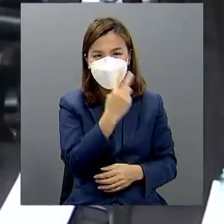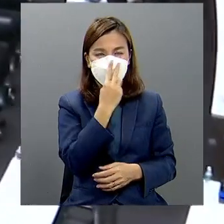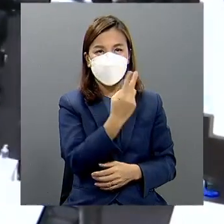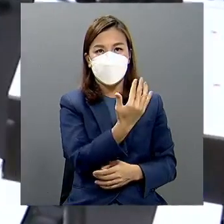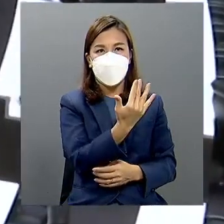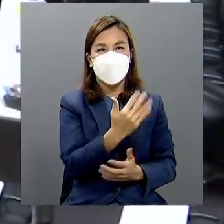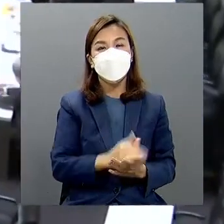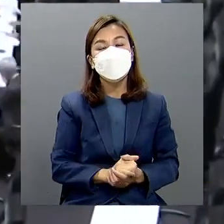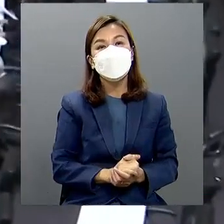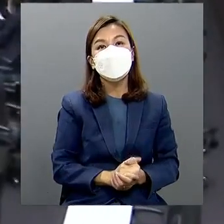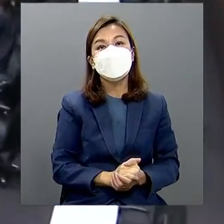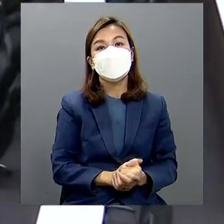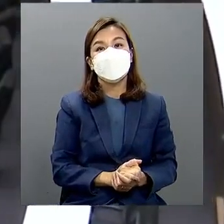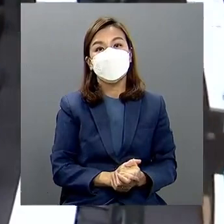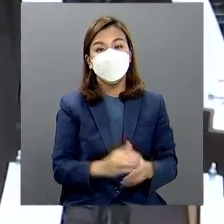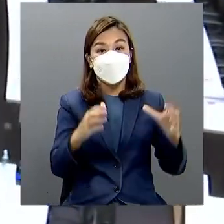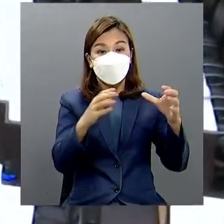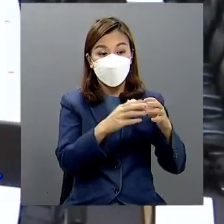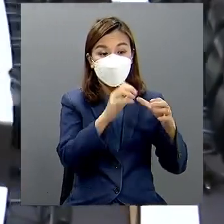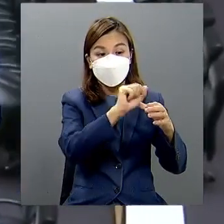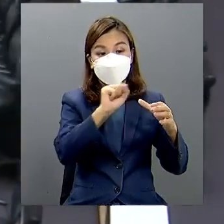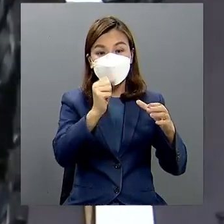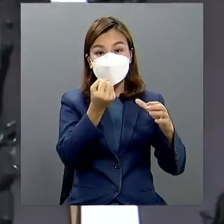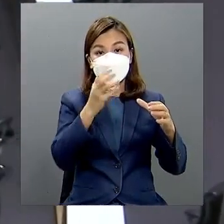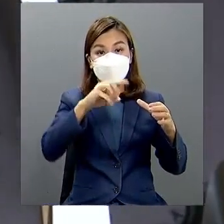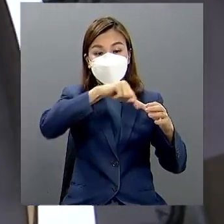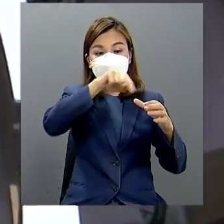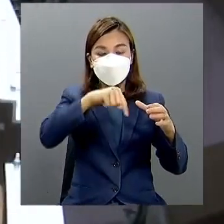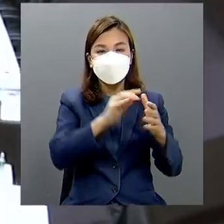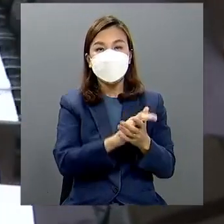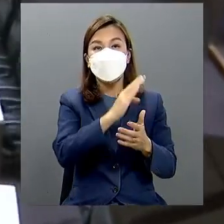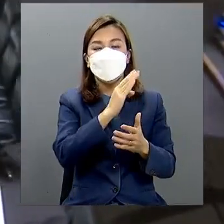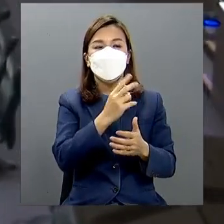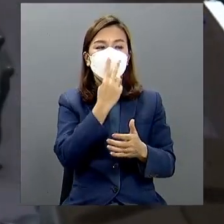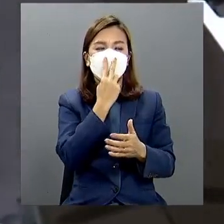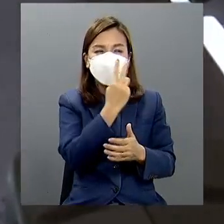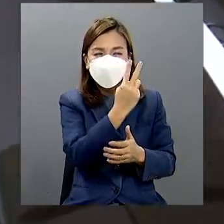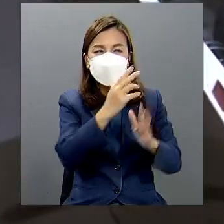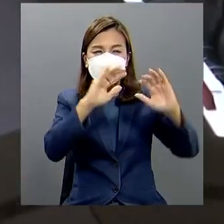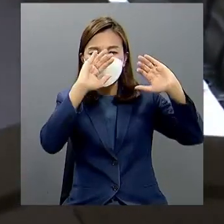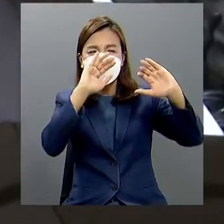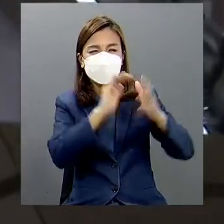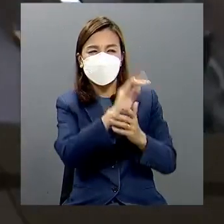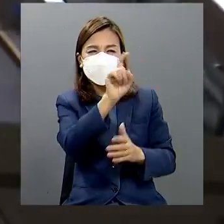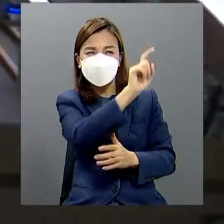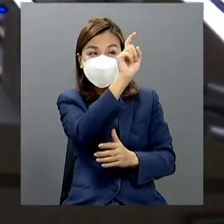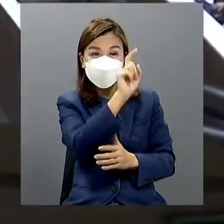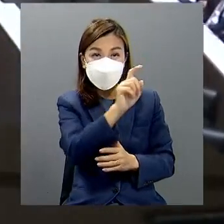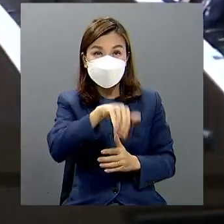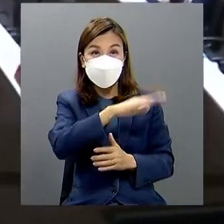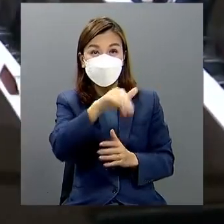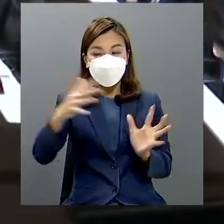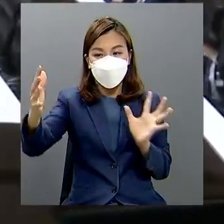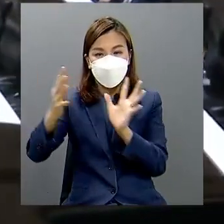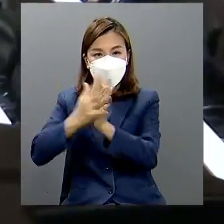ลุ่ม16ก็มั่นใจนะคะว่าหากการบริหารของรัฐบาลมีความเคลือบแคลงสงสัยก็มีเสียงเพียงพอค่ะที่จะร่วมมือกับฝ่ายค้านเขย่ารัฐบ